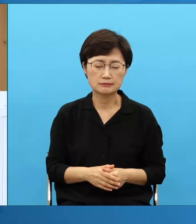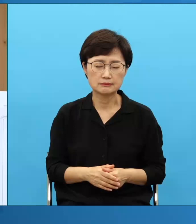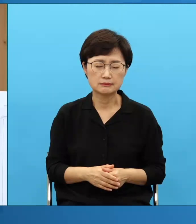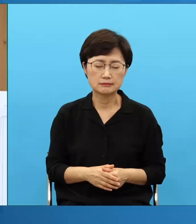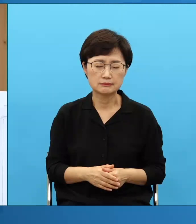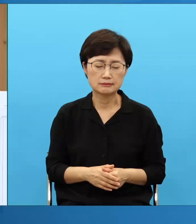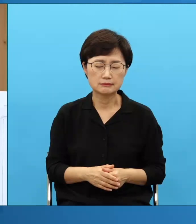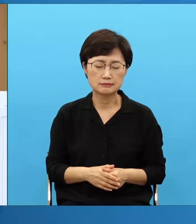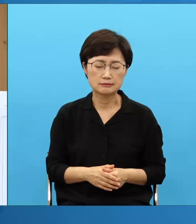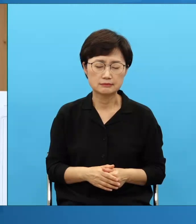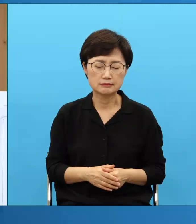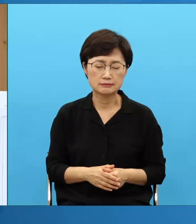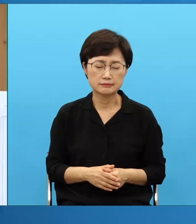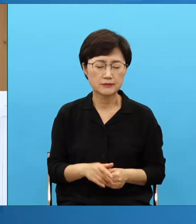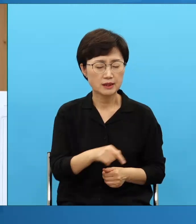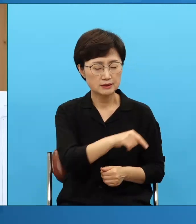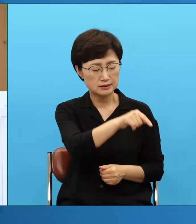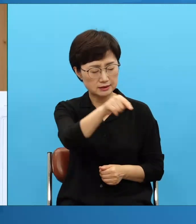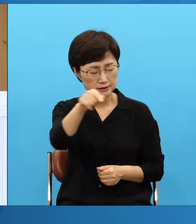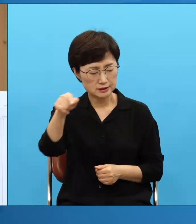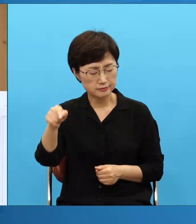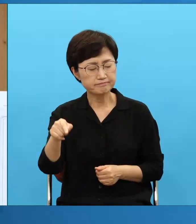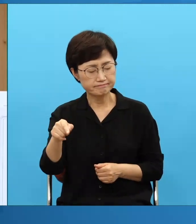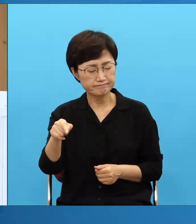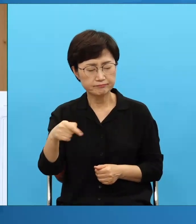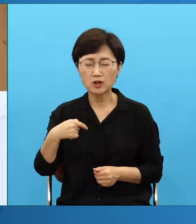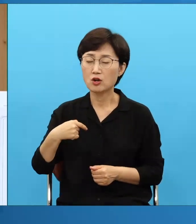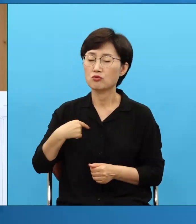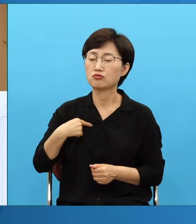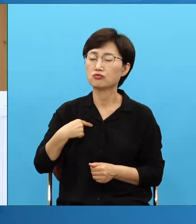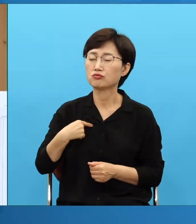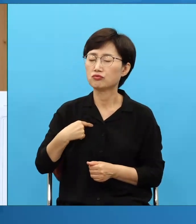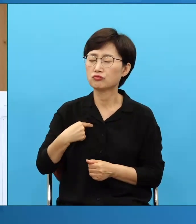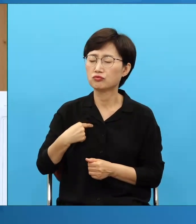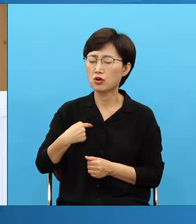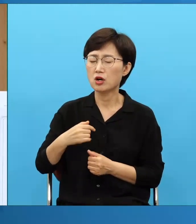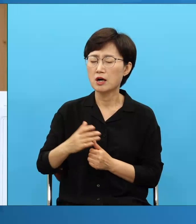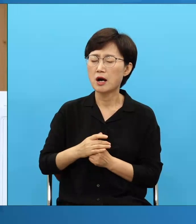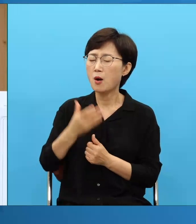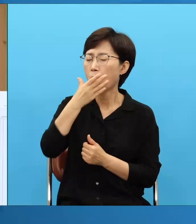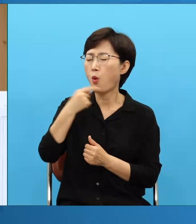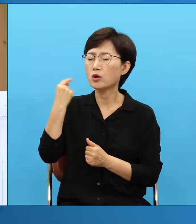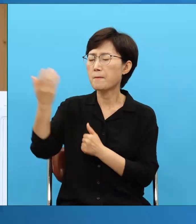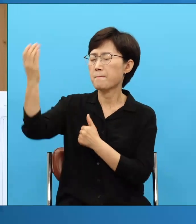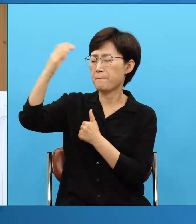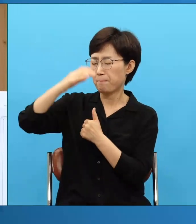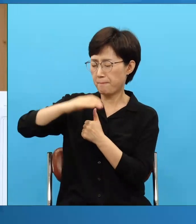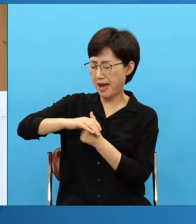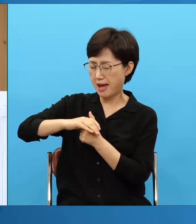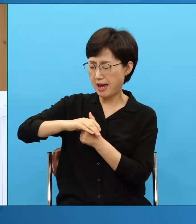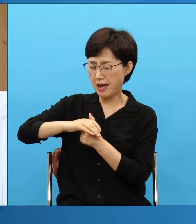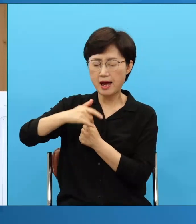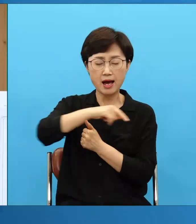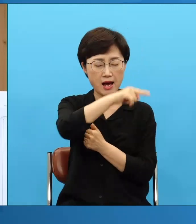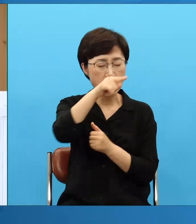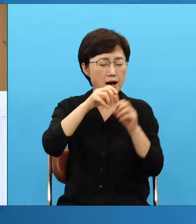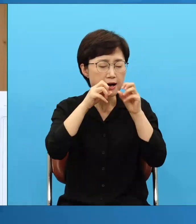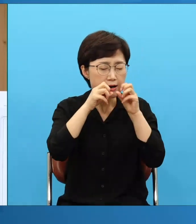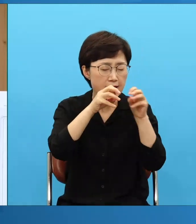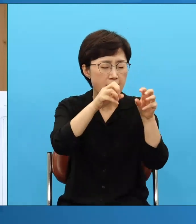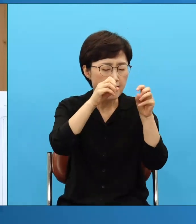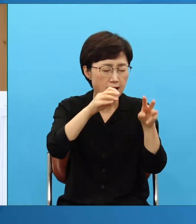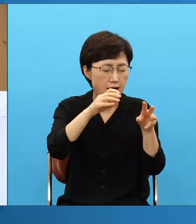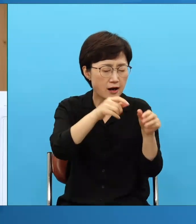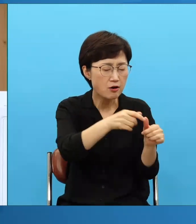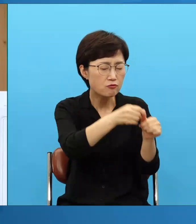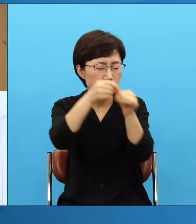increasing. 이러한 때에 저희들을 사람 살리는 영적 대사, 파수꾼, 세계복음화의 주역으로 불러주심에 진심으로